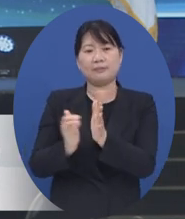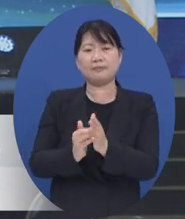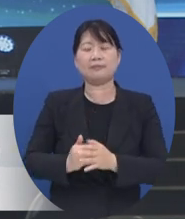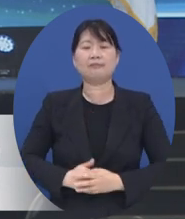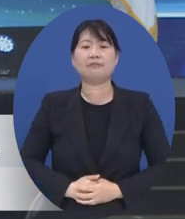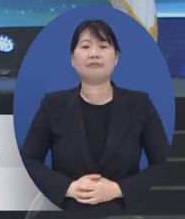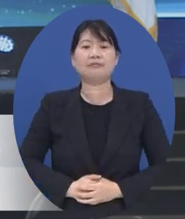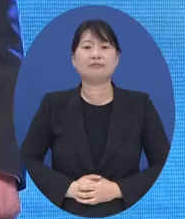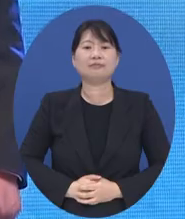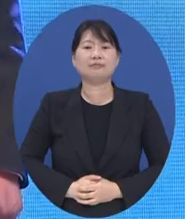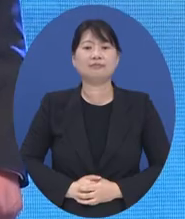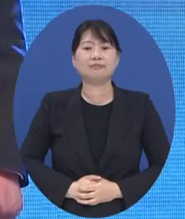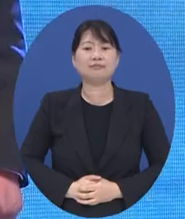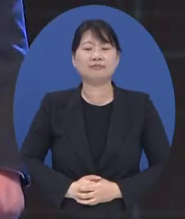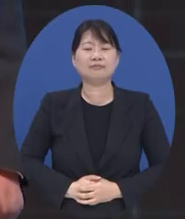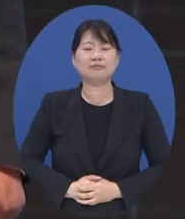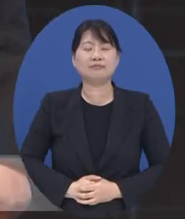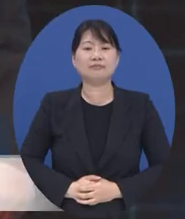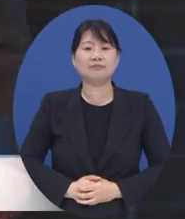보도입니다.